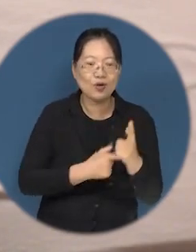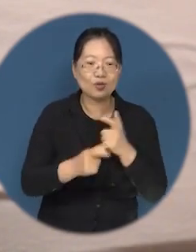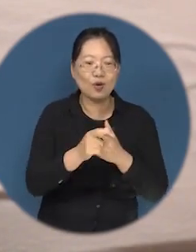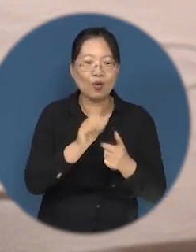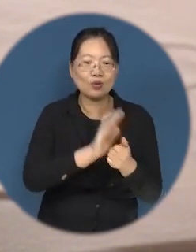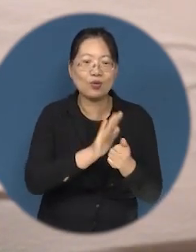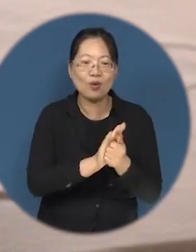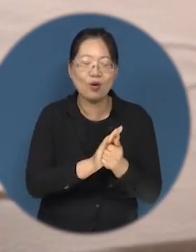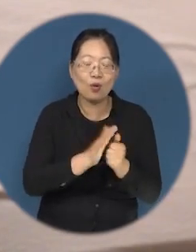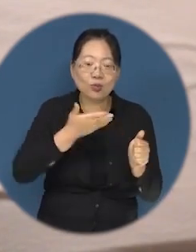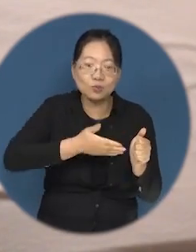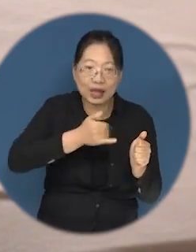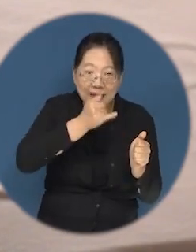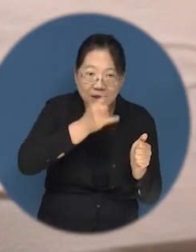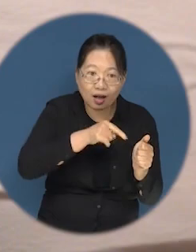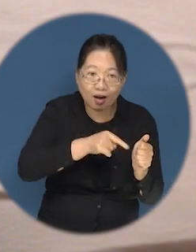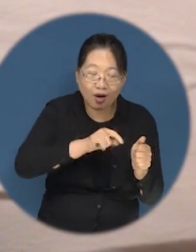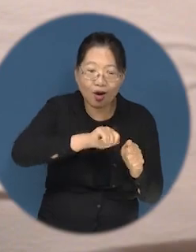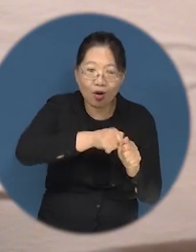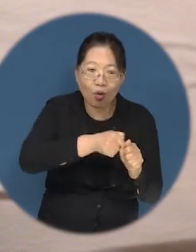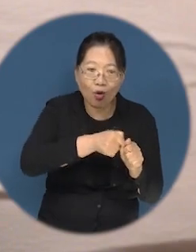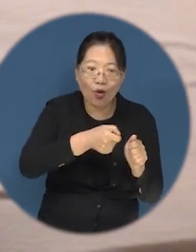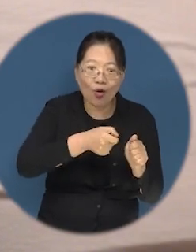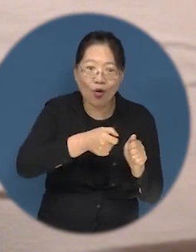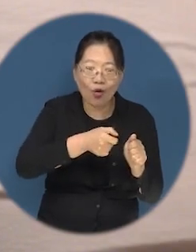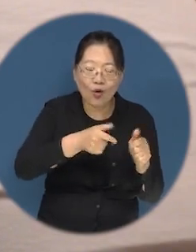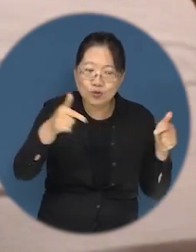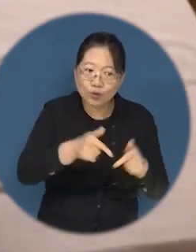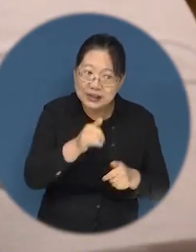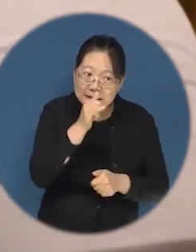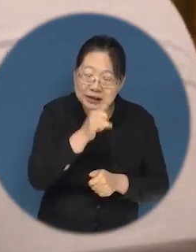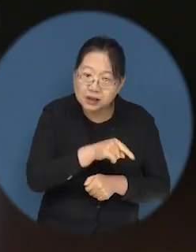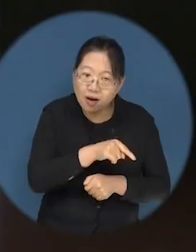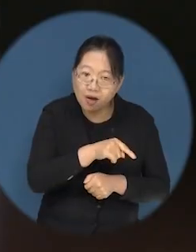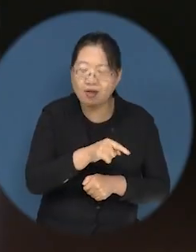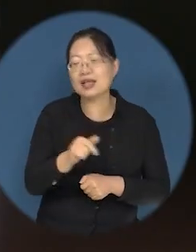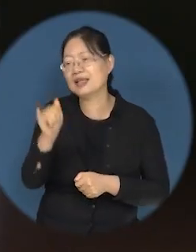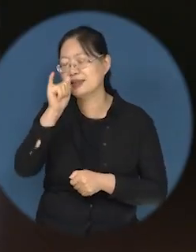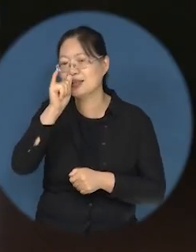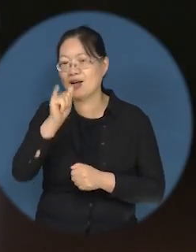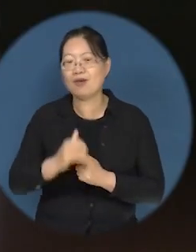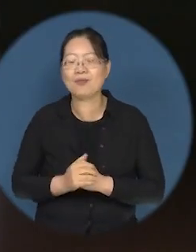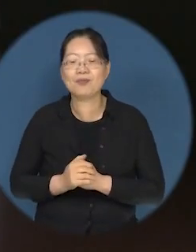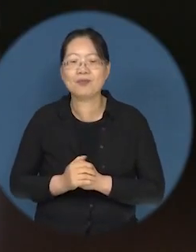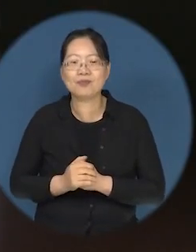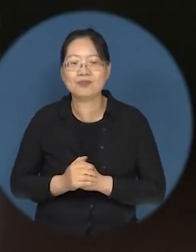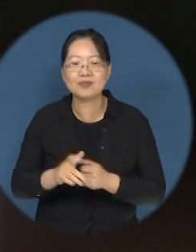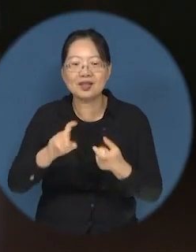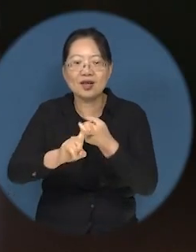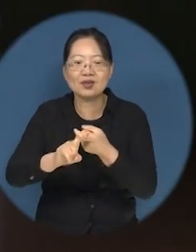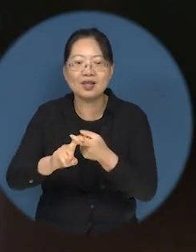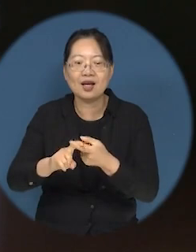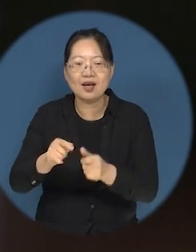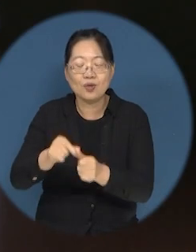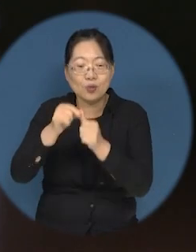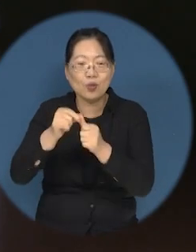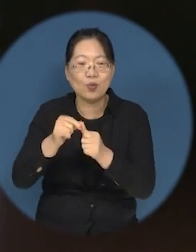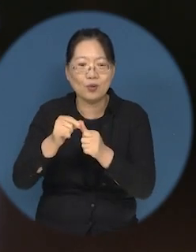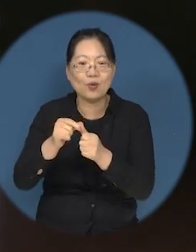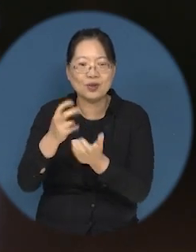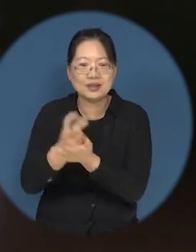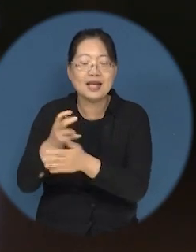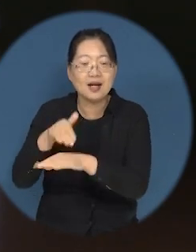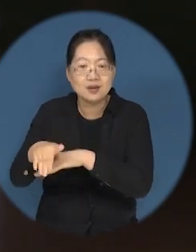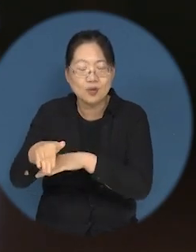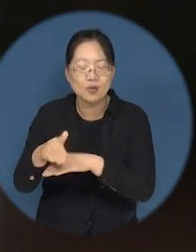그 의뢰를 하고 그러면 그 과태료가 줄어들거나 이런 게 있나요? 그런 제도가 있습니다. 있어요. 예. 그 연계 고용 제도라고. 연계 고용.